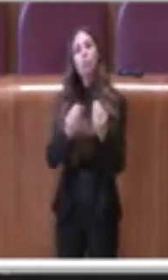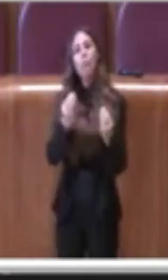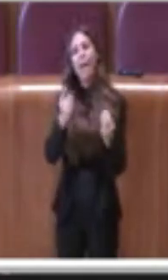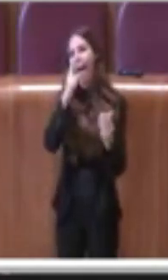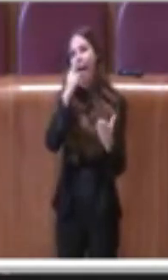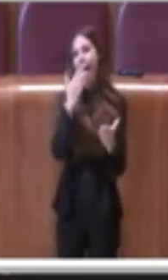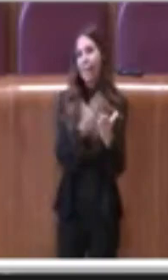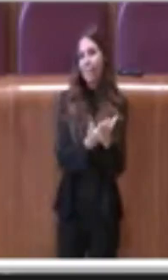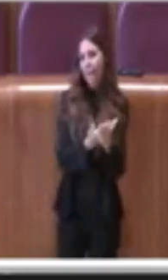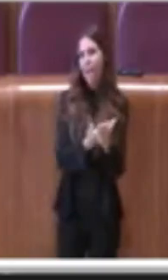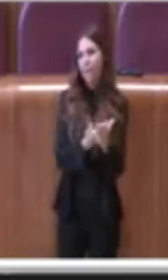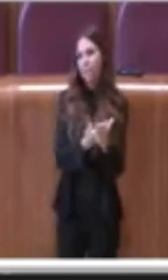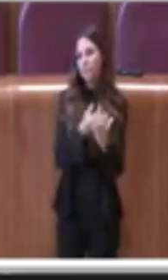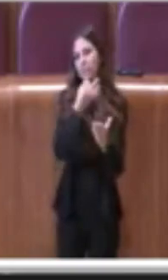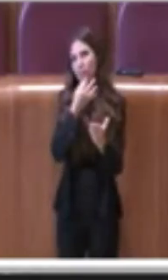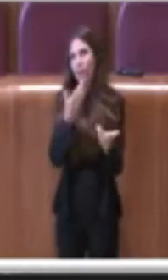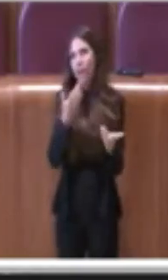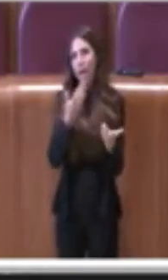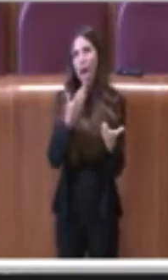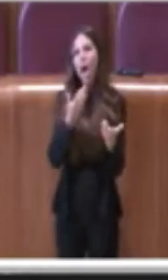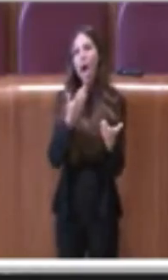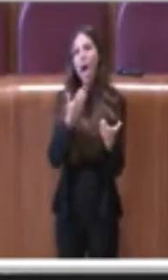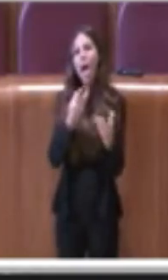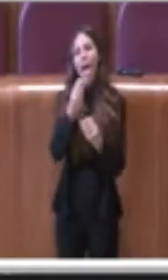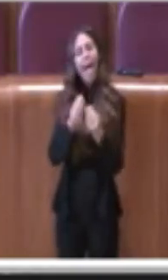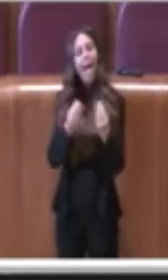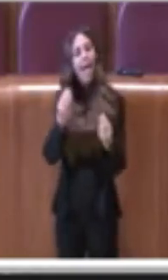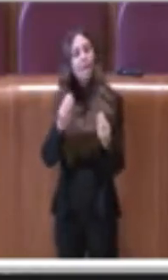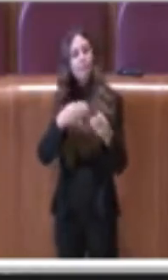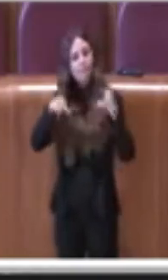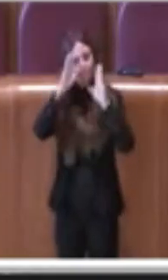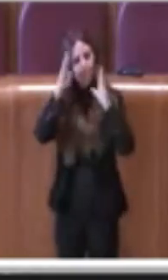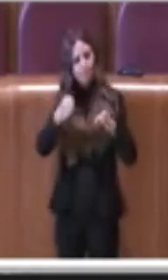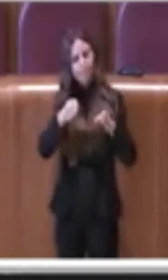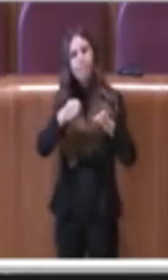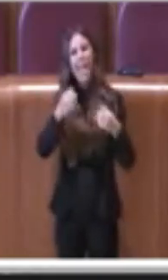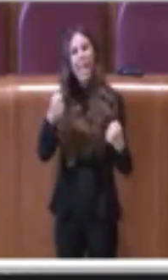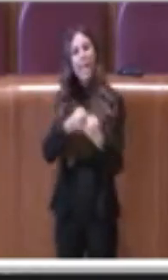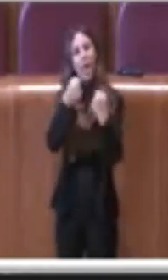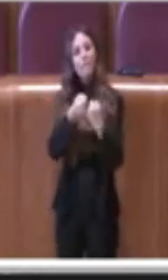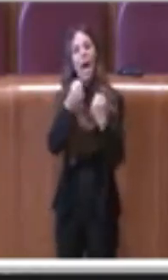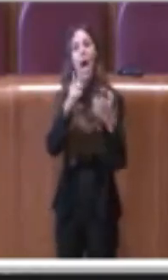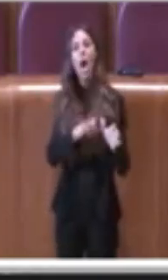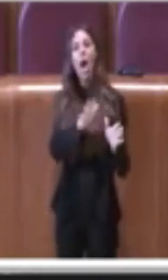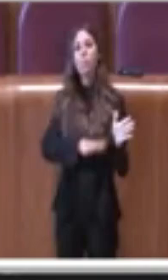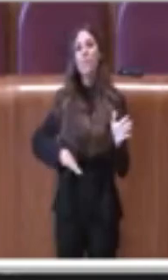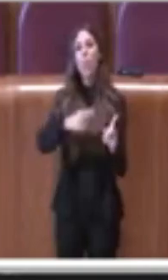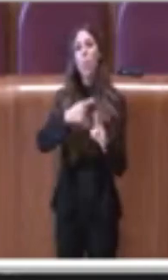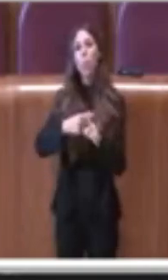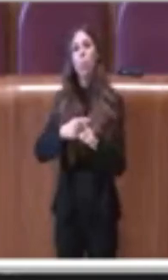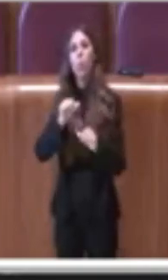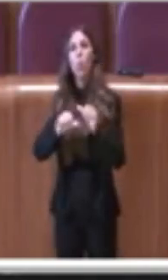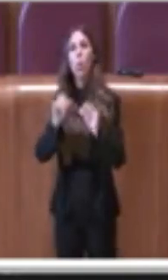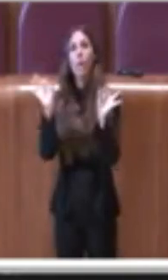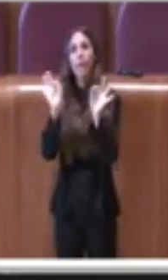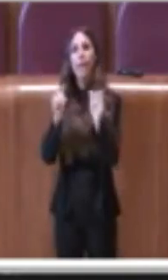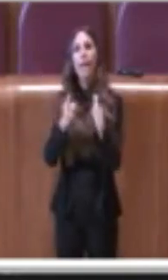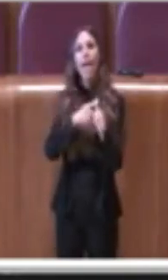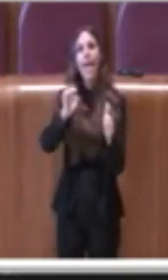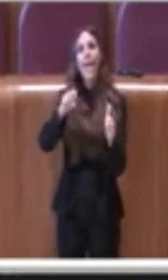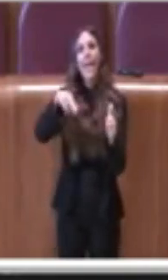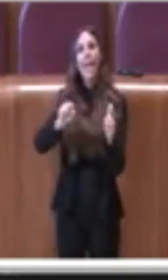sono appunto gli enti che si occupano di impatto ambientale e di cambiamenti climatici. Come è stato detto, ISPRA,